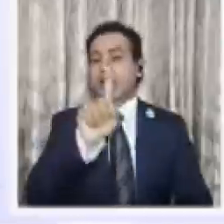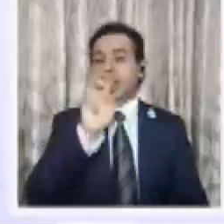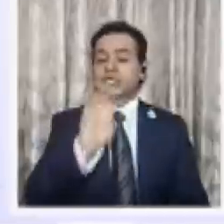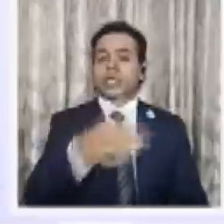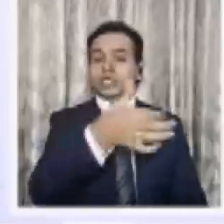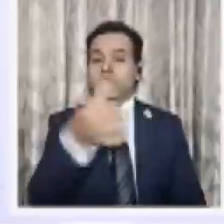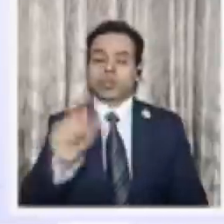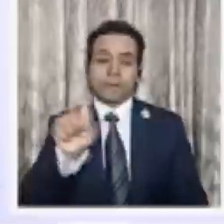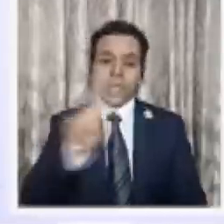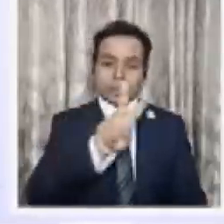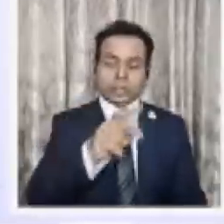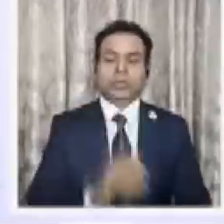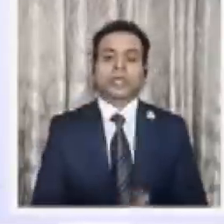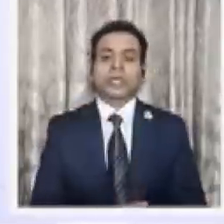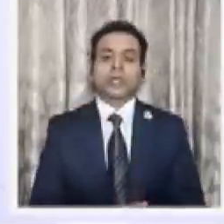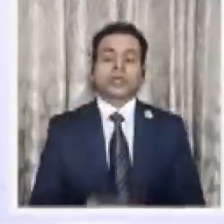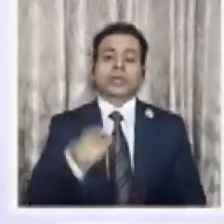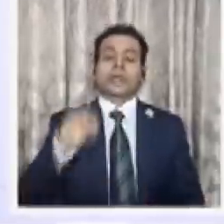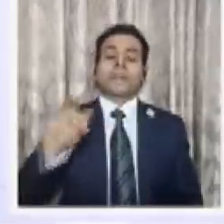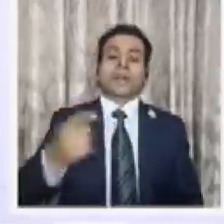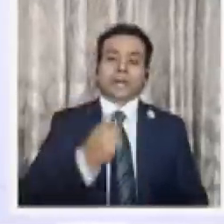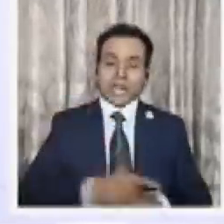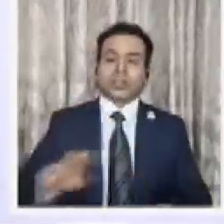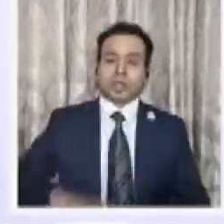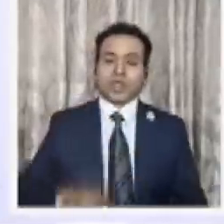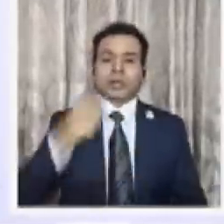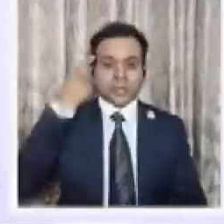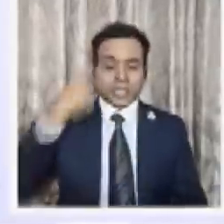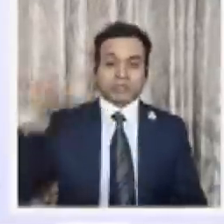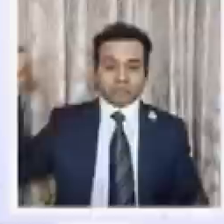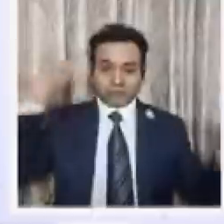24 ঘন্টায় স্ক্রিনিং হয়েছে 3টি আন্তর্জাতিক বিমানবন্দরে